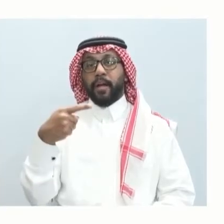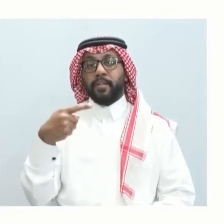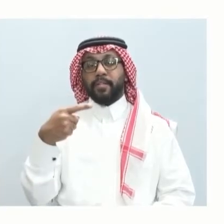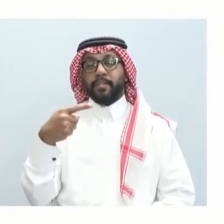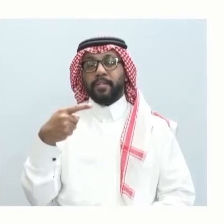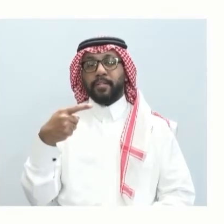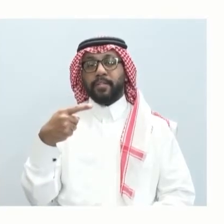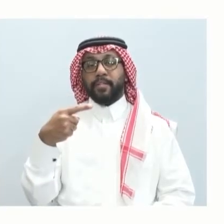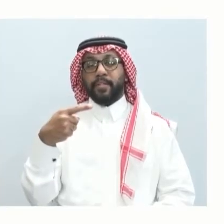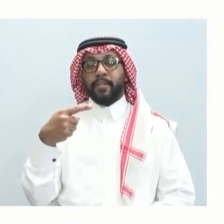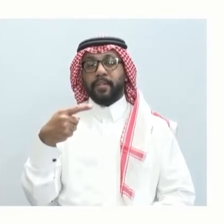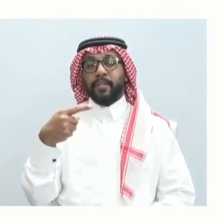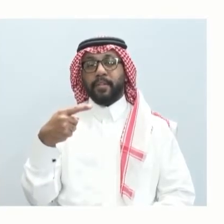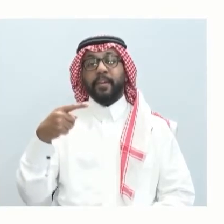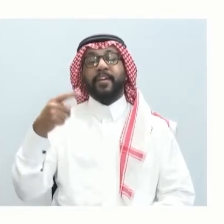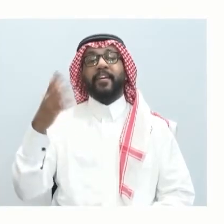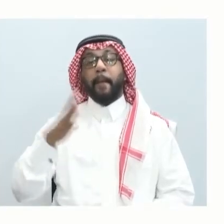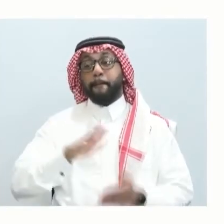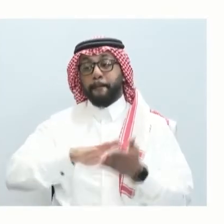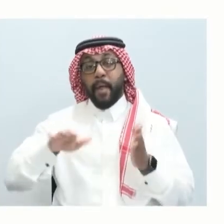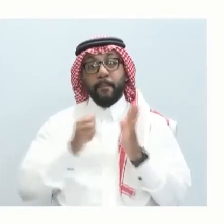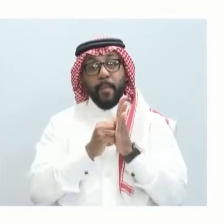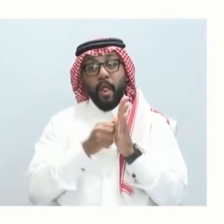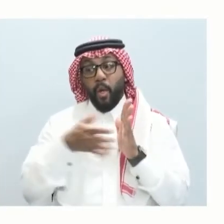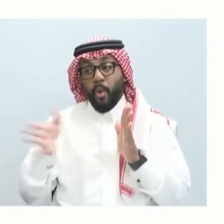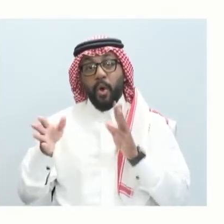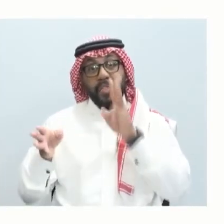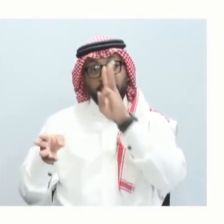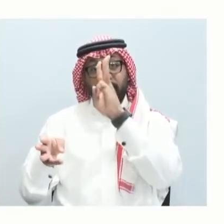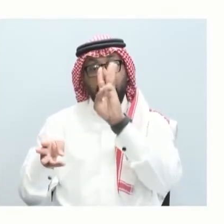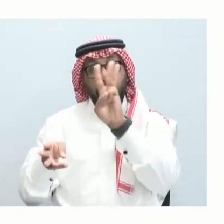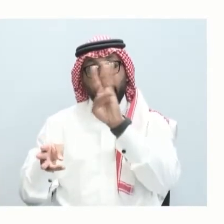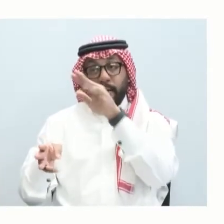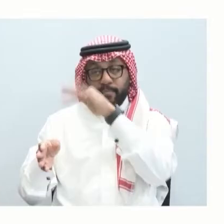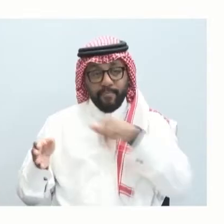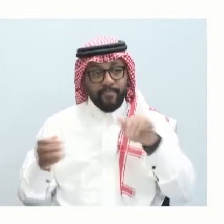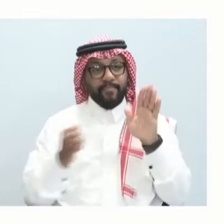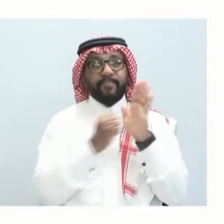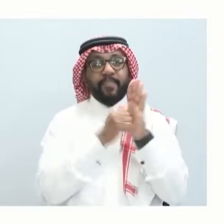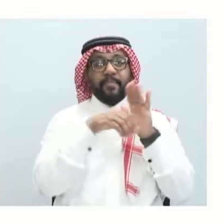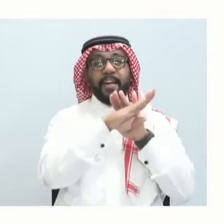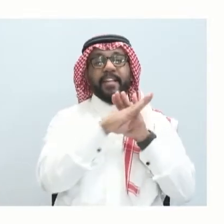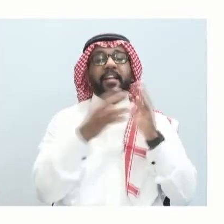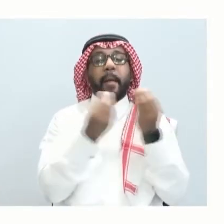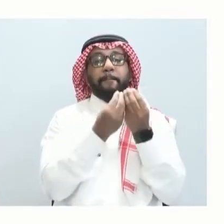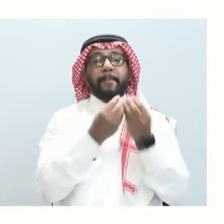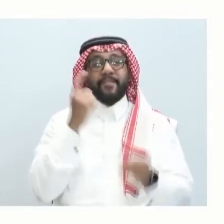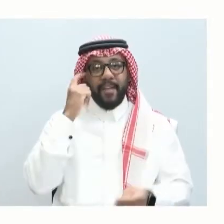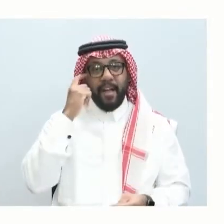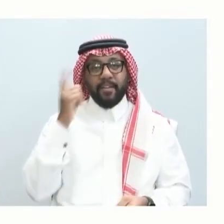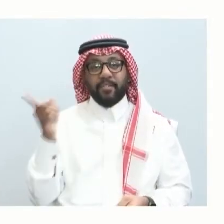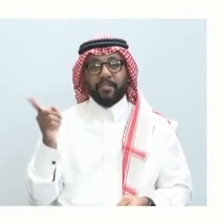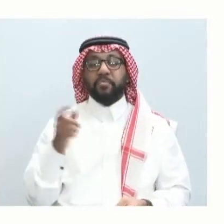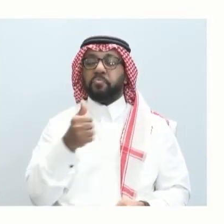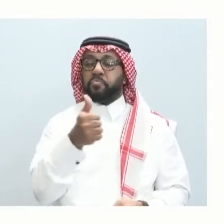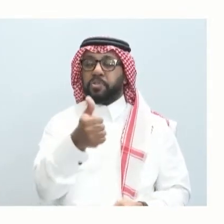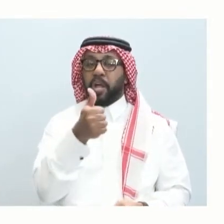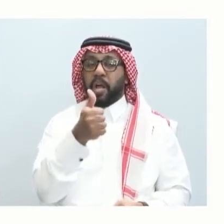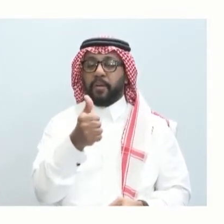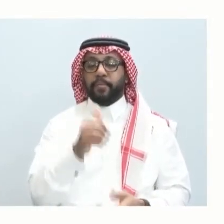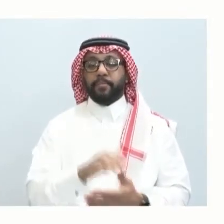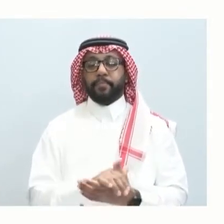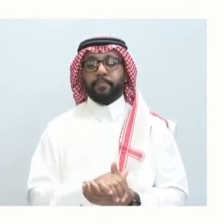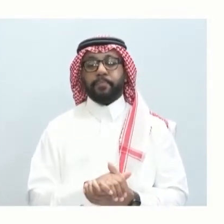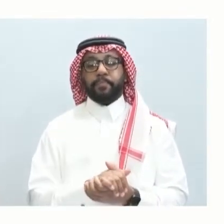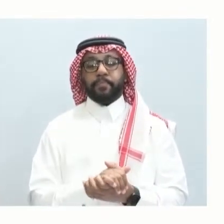هي التي بقيت خارج بيت النمل ابنائي وبناتي وبهذا الشكل نكون اجبنا على هذا